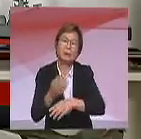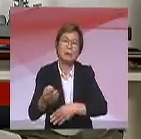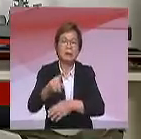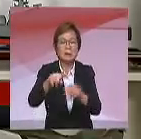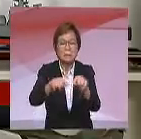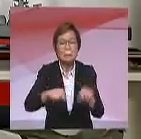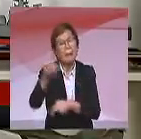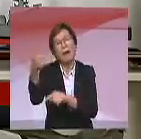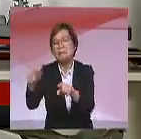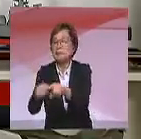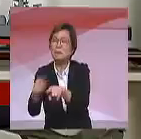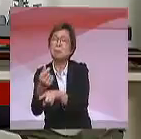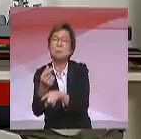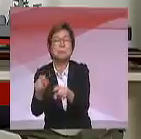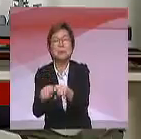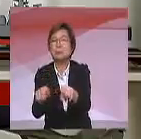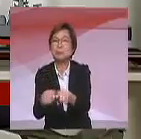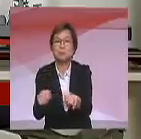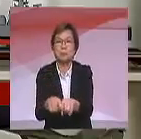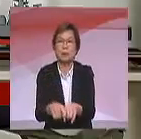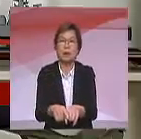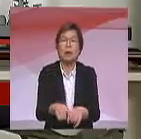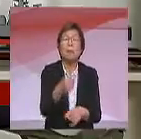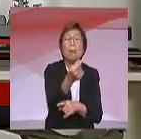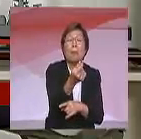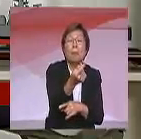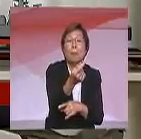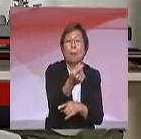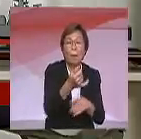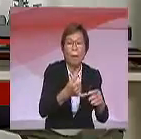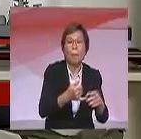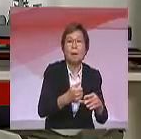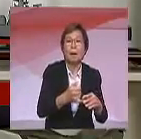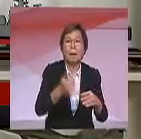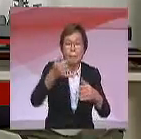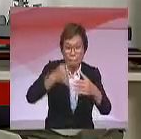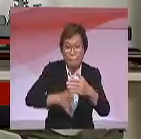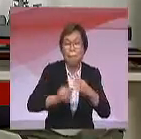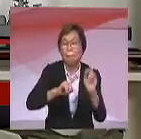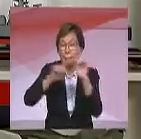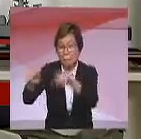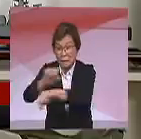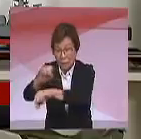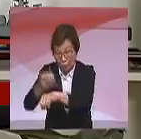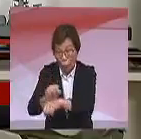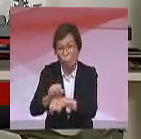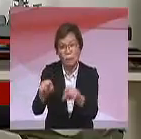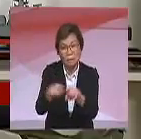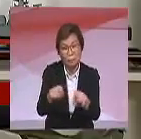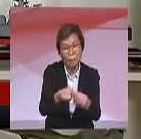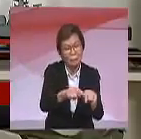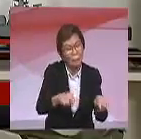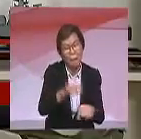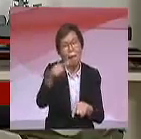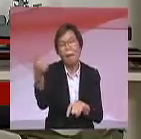tempat-tempat lain. Saya difahamkan, saya dimaklumkan bahawa kos di pintu masuk di Singapura sama juga dengan kos di tempat-tempat